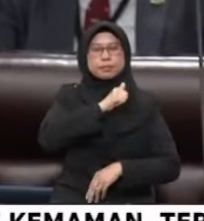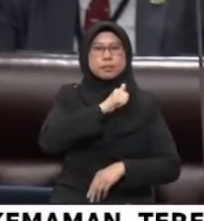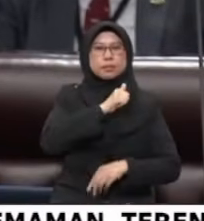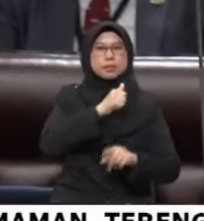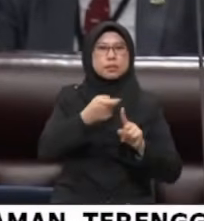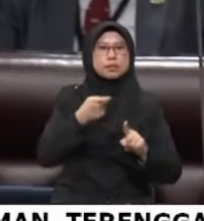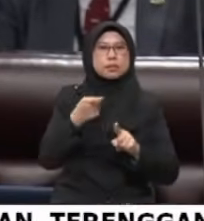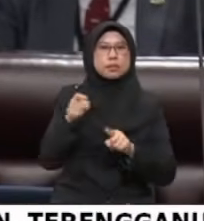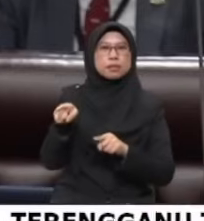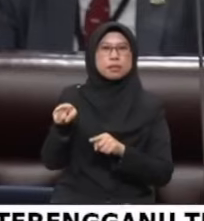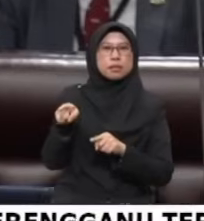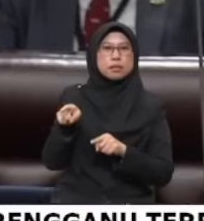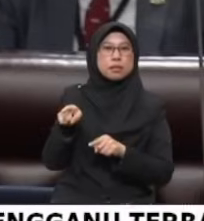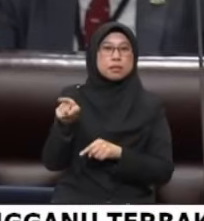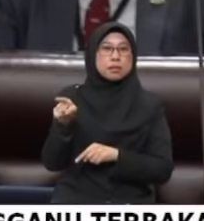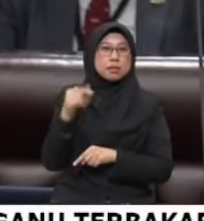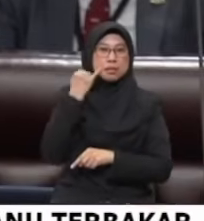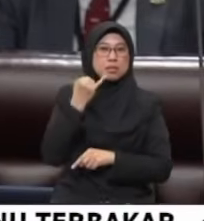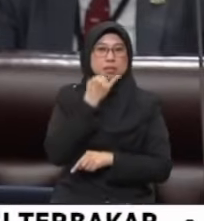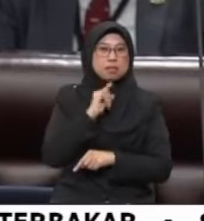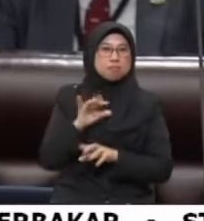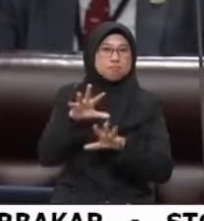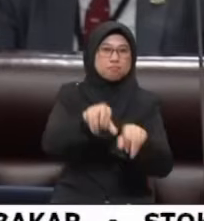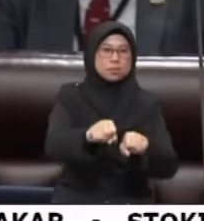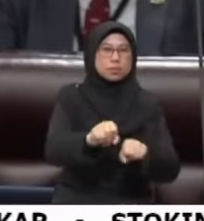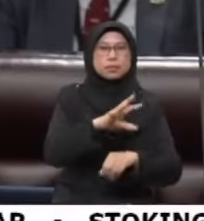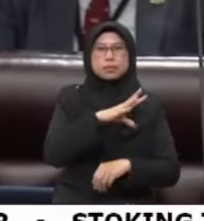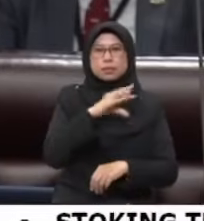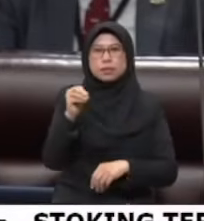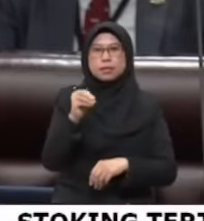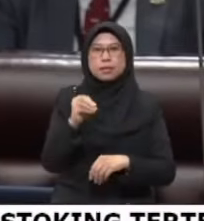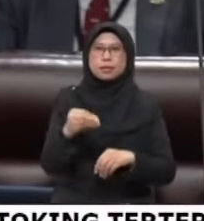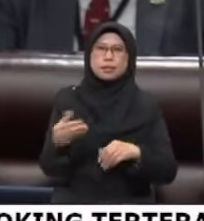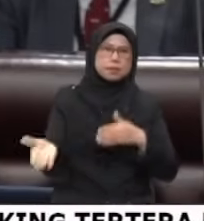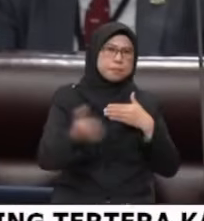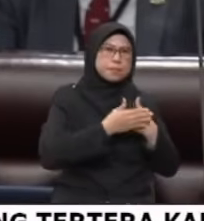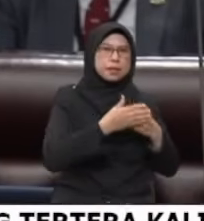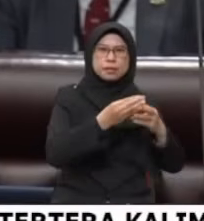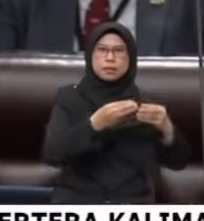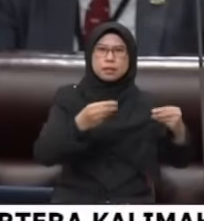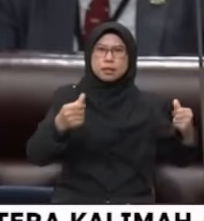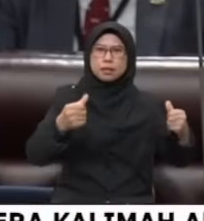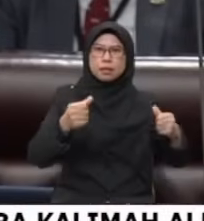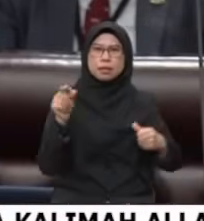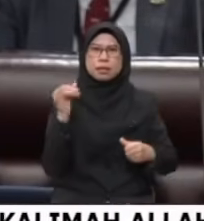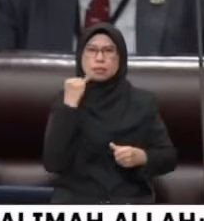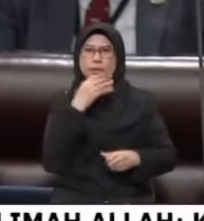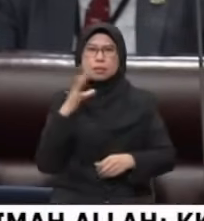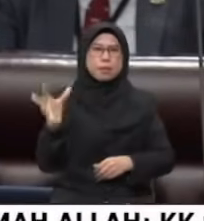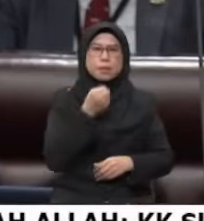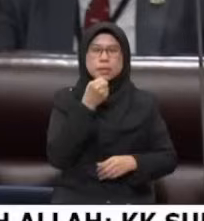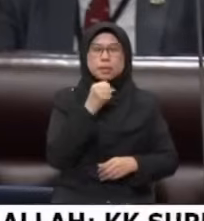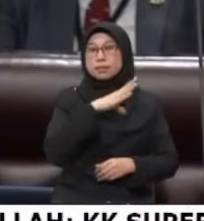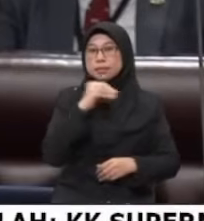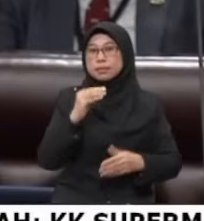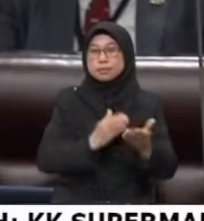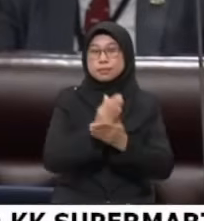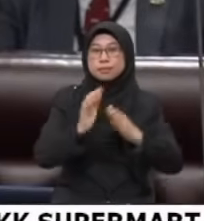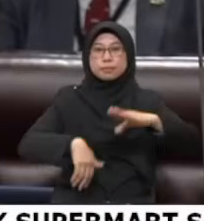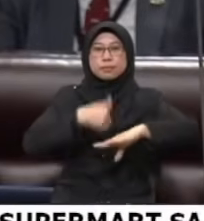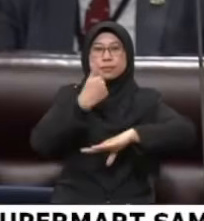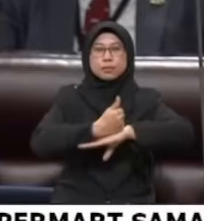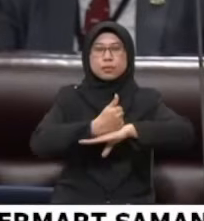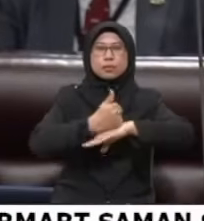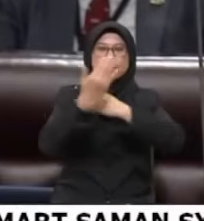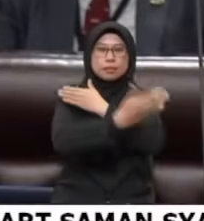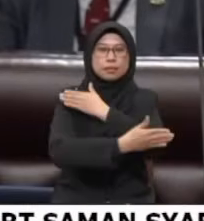daripada pendudukan haram Israel pengembalian hak tanah yang telah dirampas hak pembentukan sebuah negara